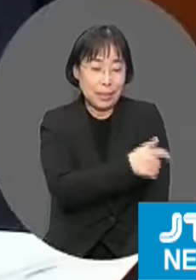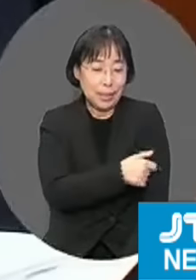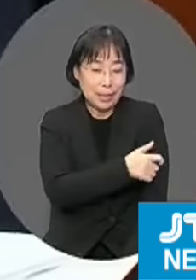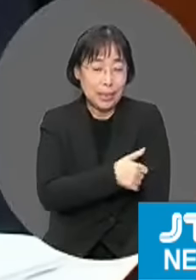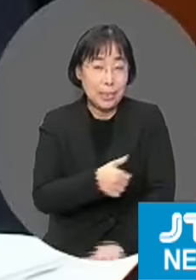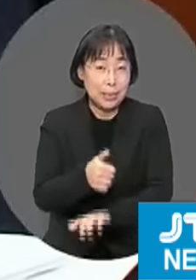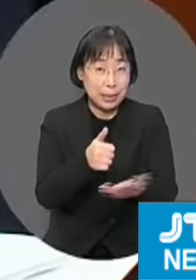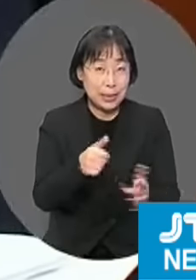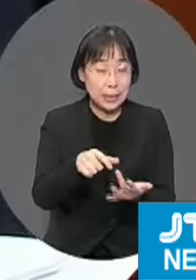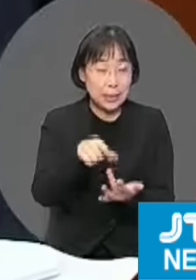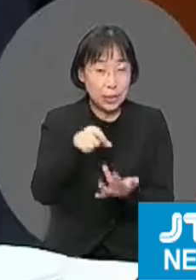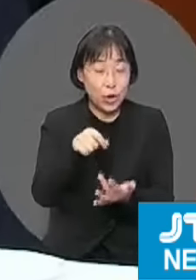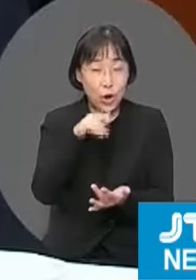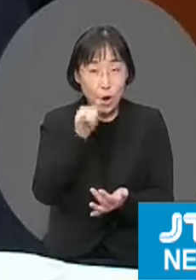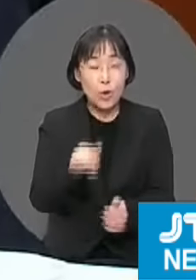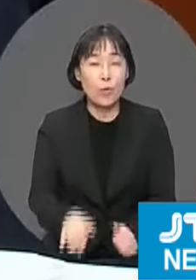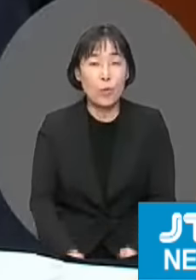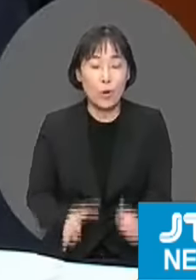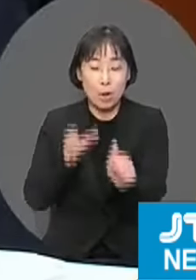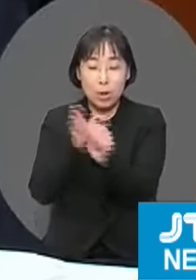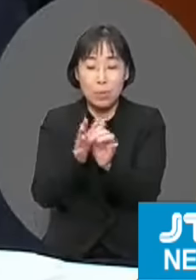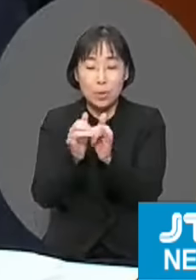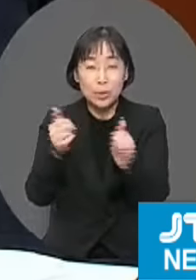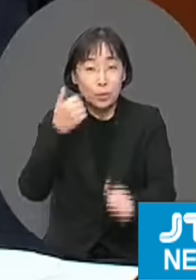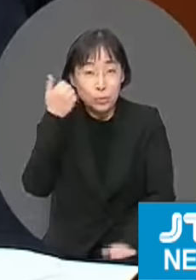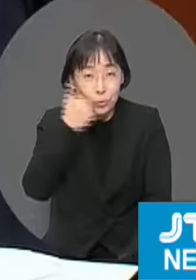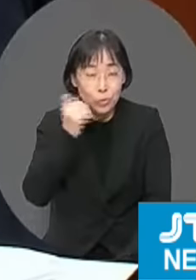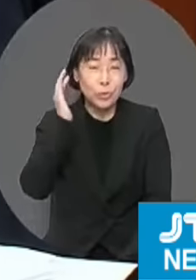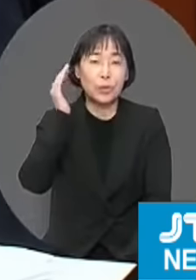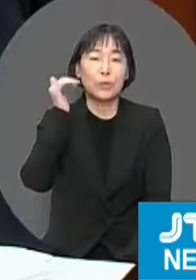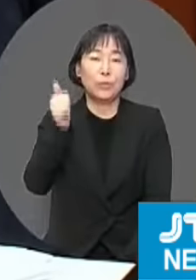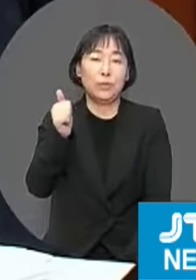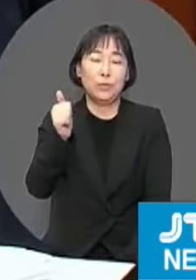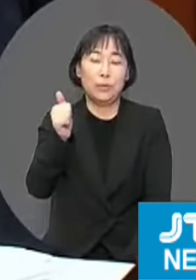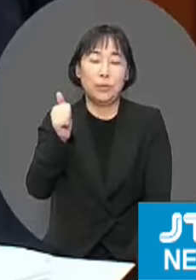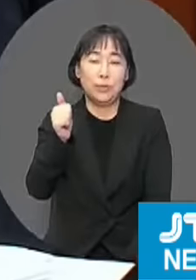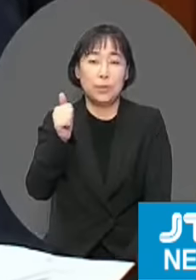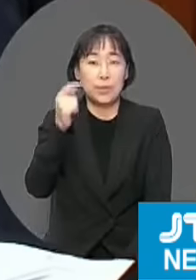구조상 실질적 임명권자가 대통령이다 이런 시각에 동의하십니까?